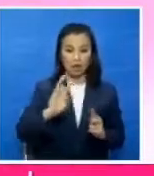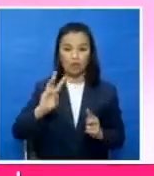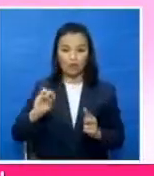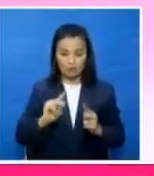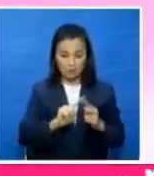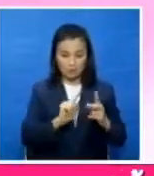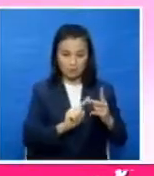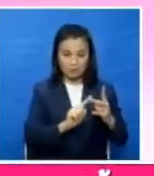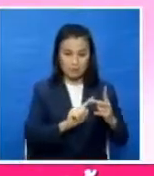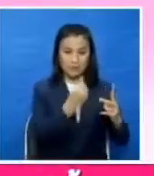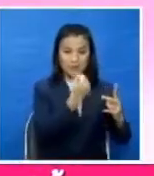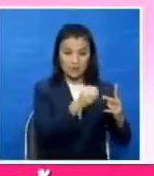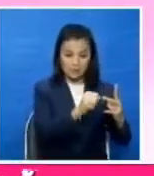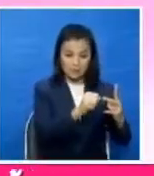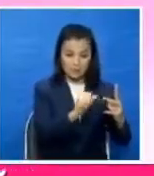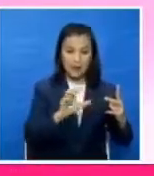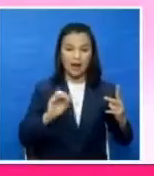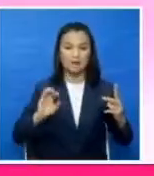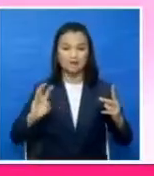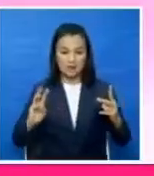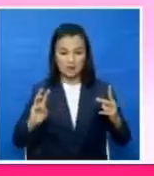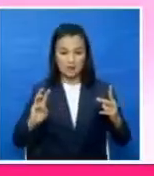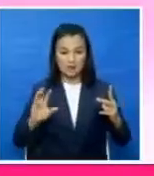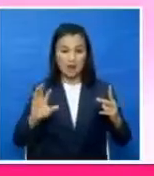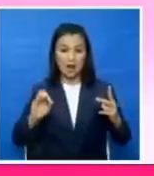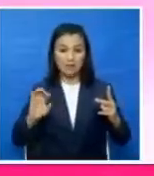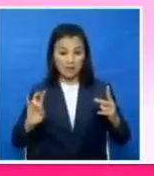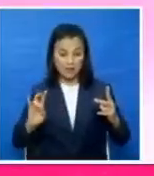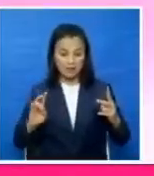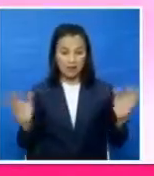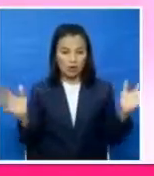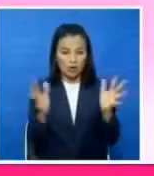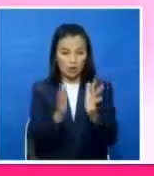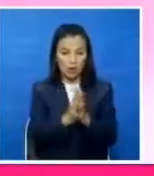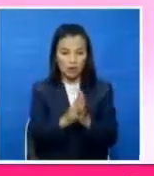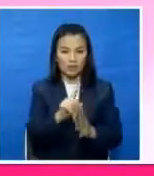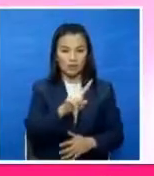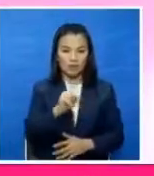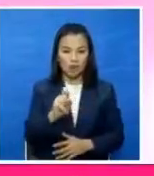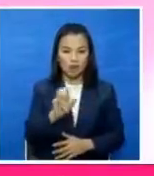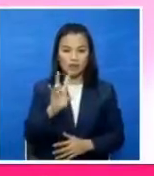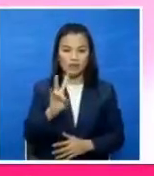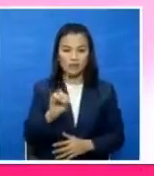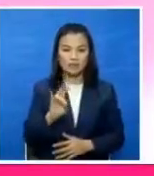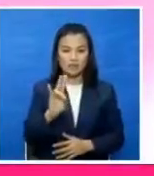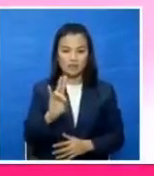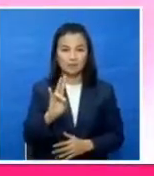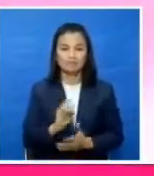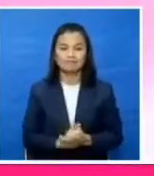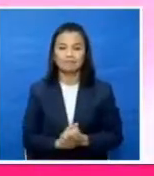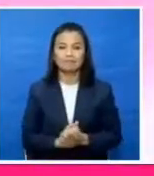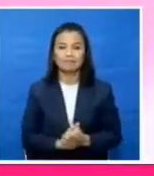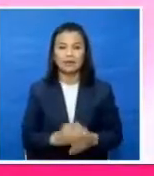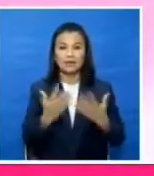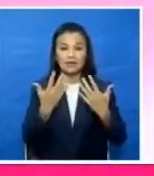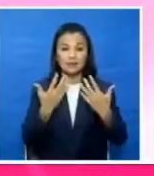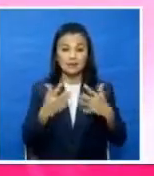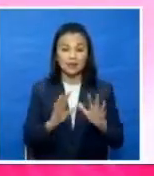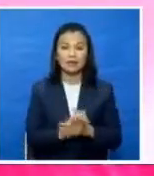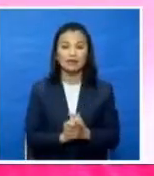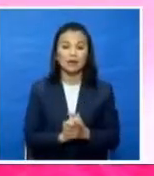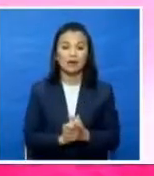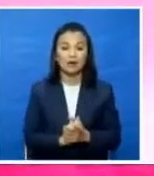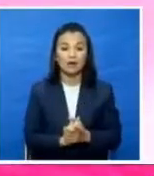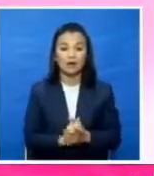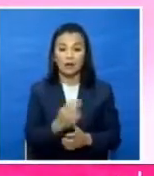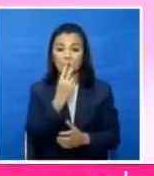ลูกงวดที่10 57ลูกรวมจำนวนทั้งสิ้นนะคะ177ลูกค่ะจากนั้นค่ะท่านก็รัดด้